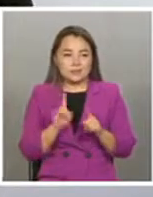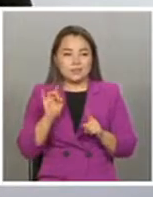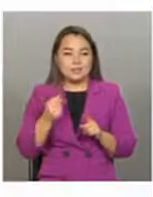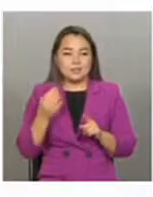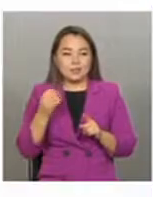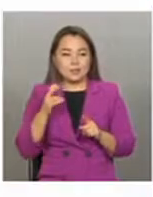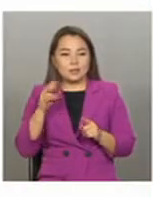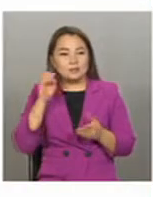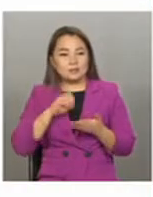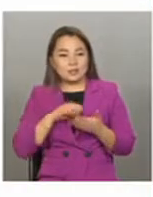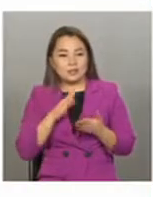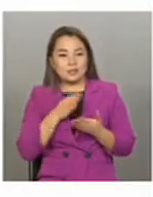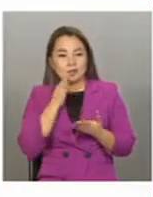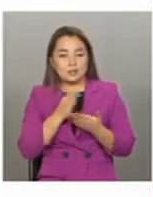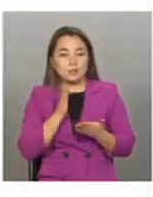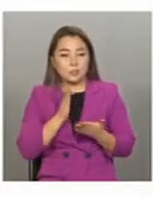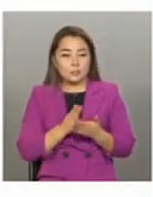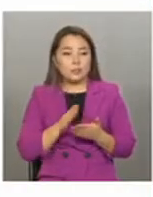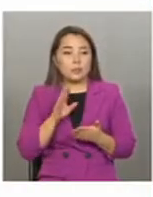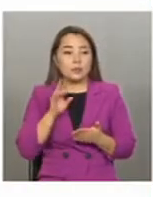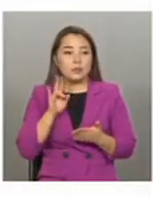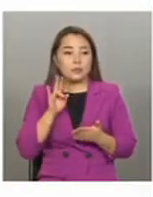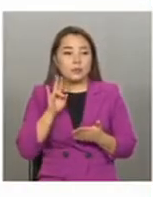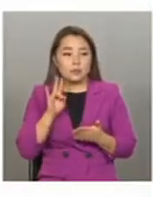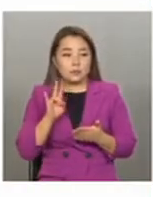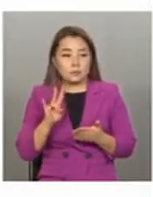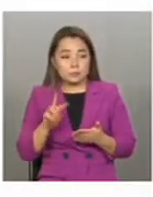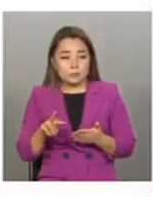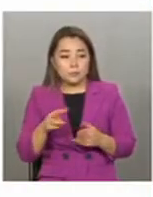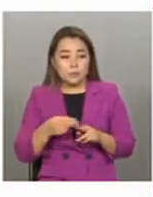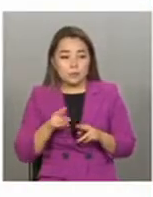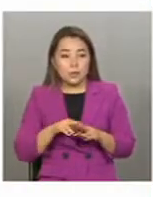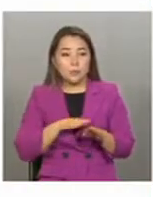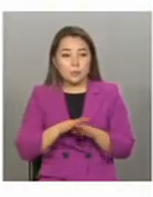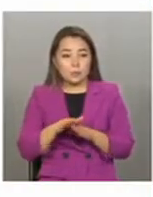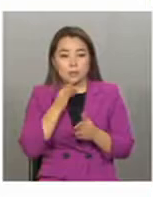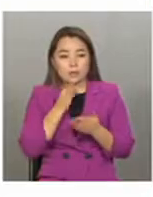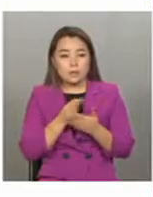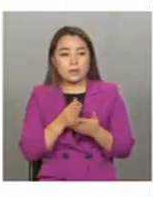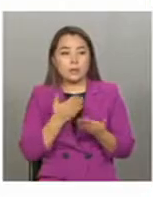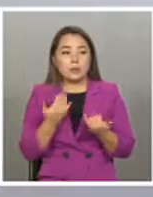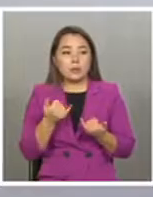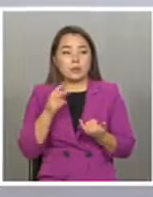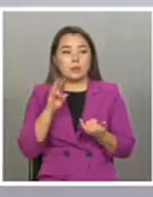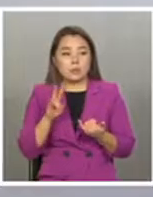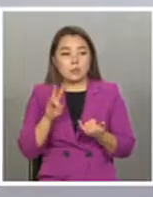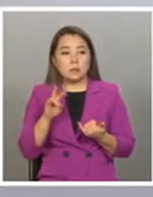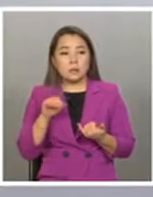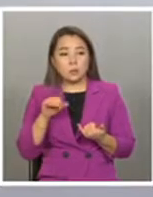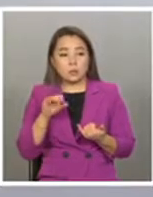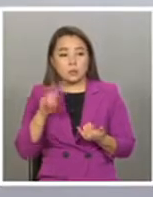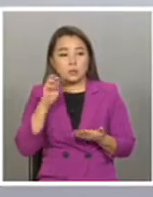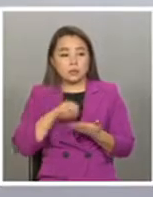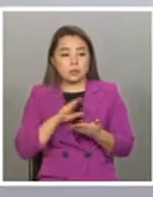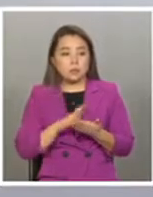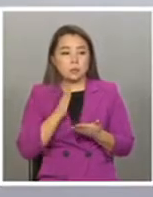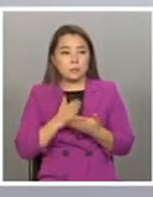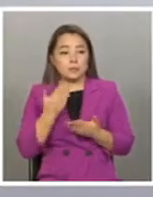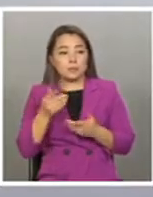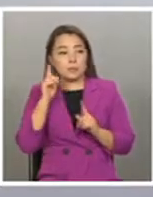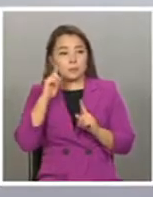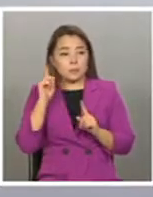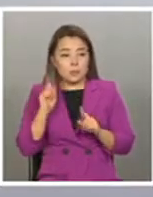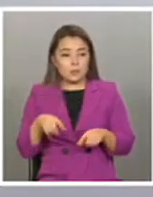деп аталады. Мұндағы M дегеніміз бүтін сан, ал N дегеніміз натурал сан. Сіздер білесіздер, кез